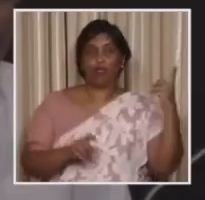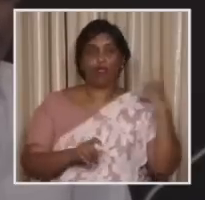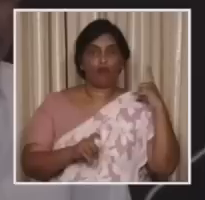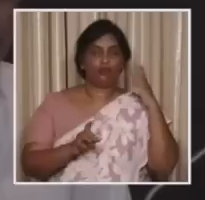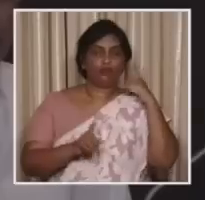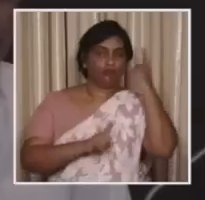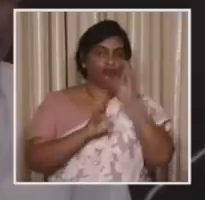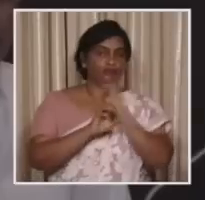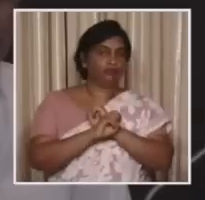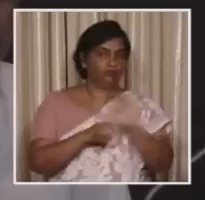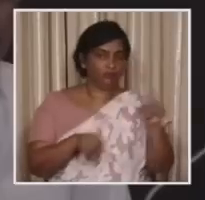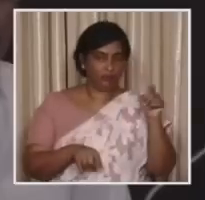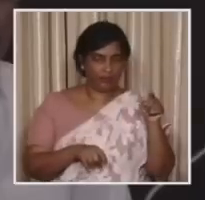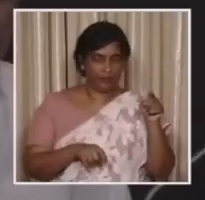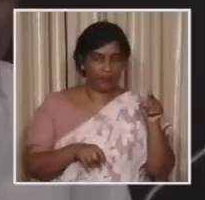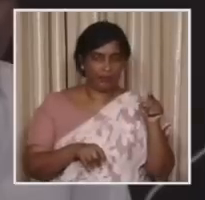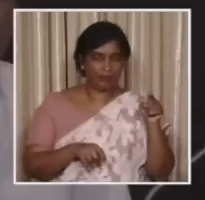බුද්ධාංශ.